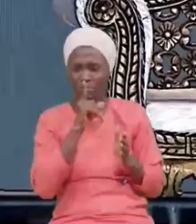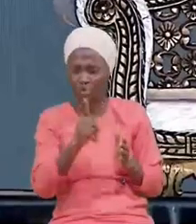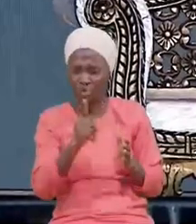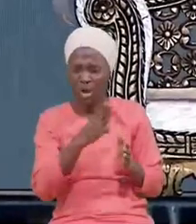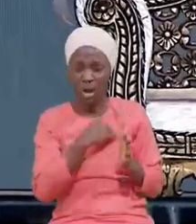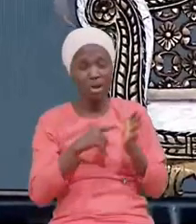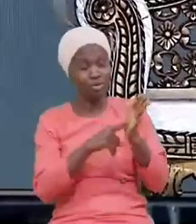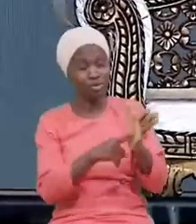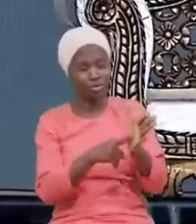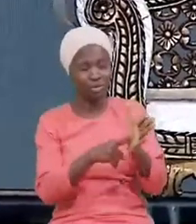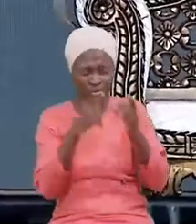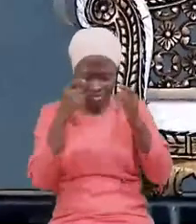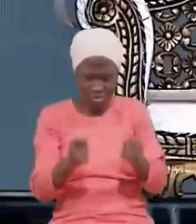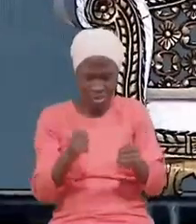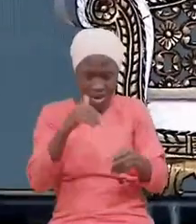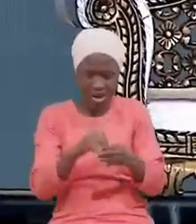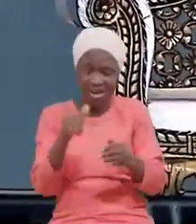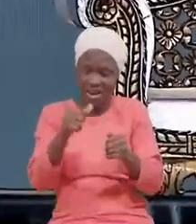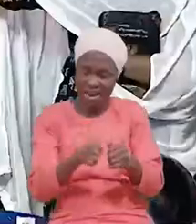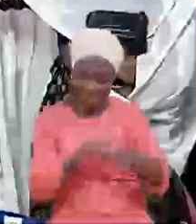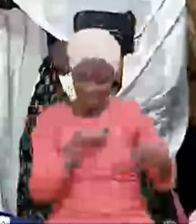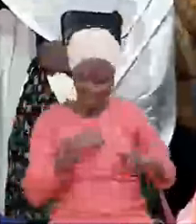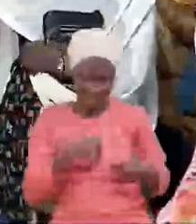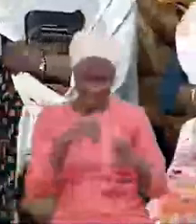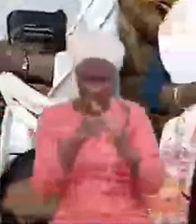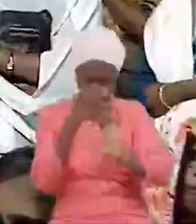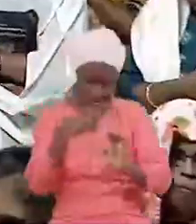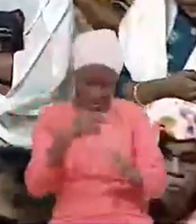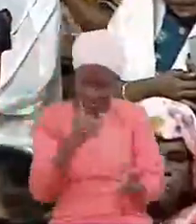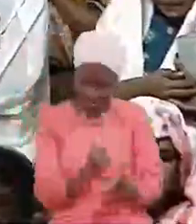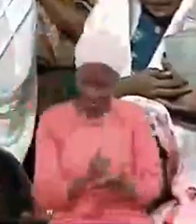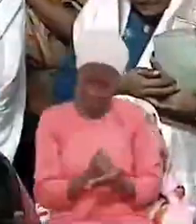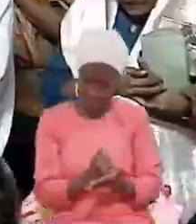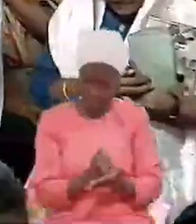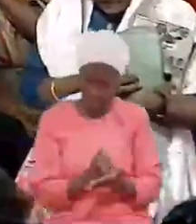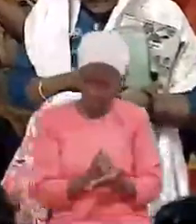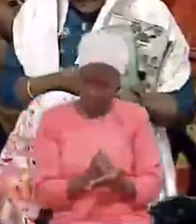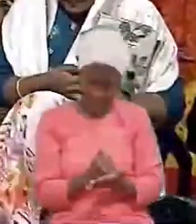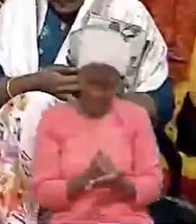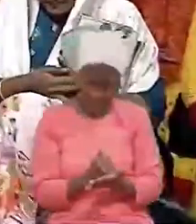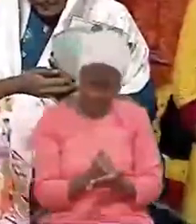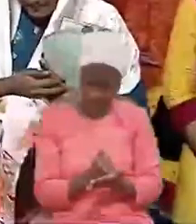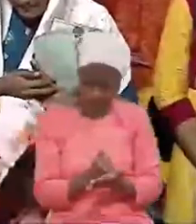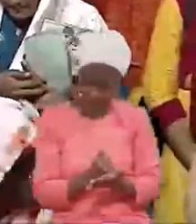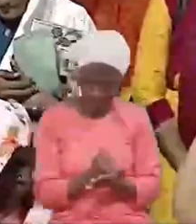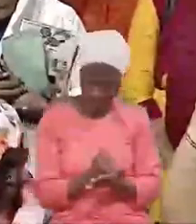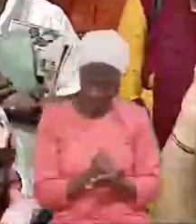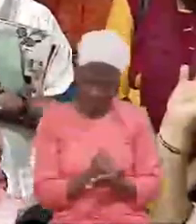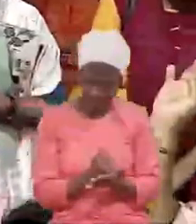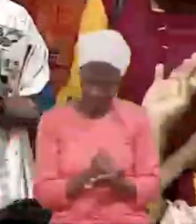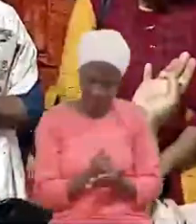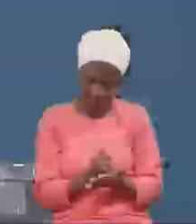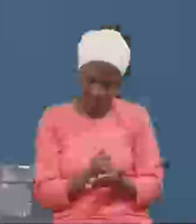Et que le salut soit réel, défini, instantané dans chaque vie.